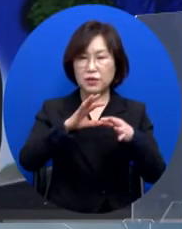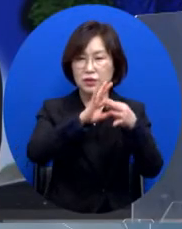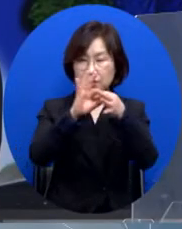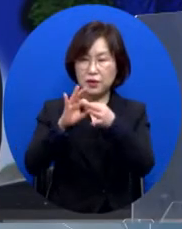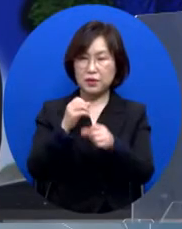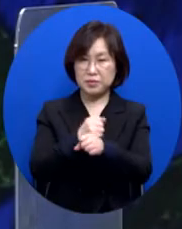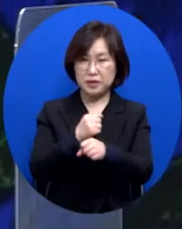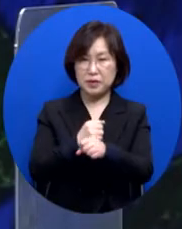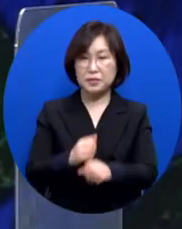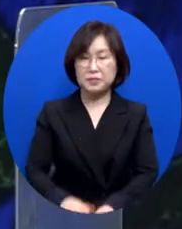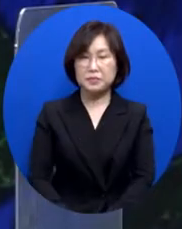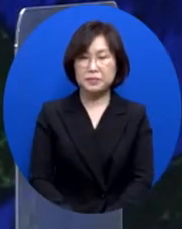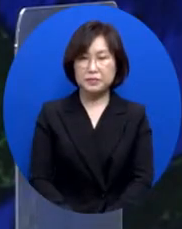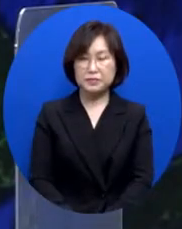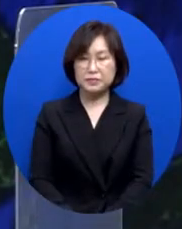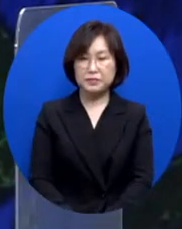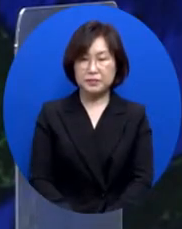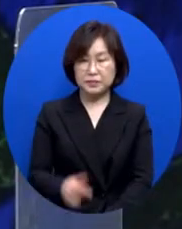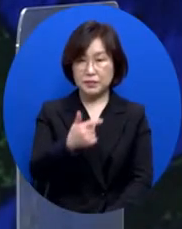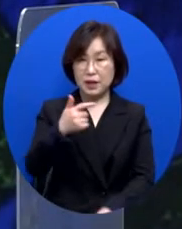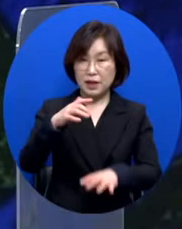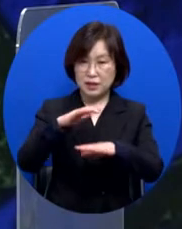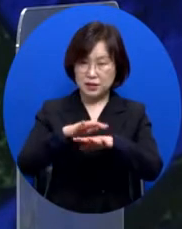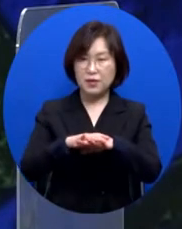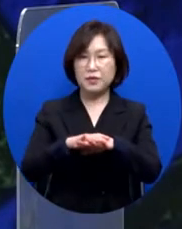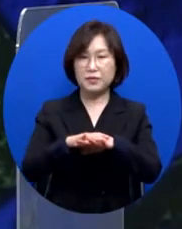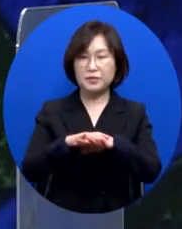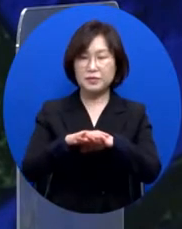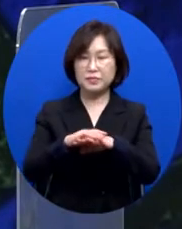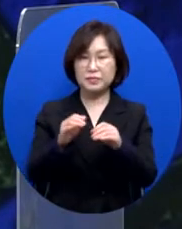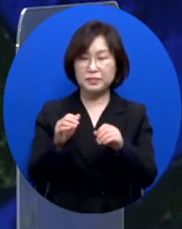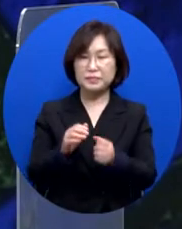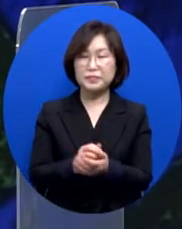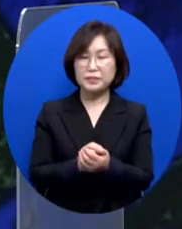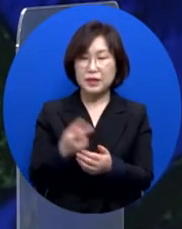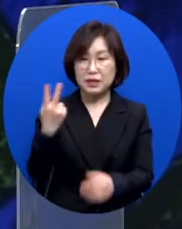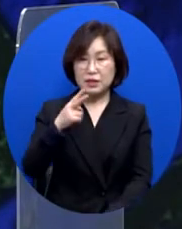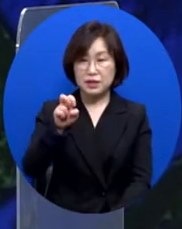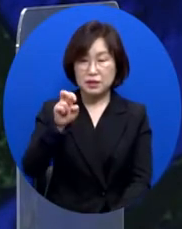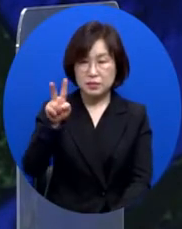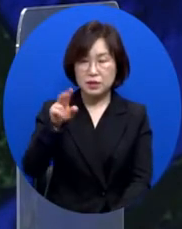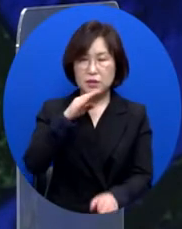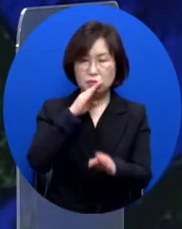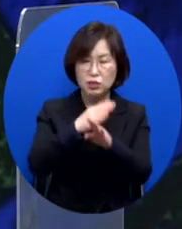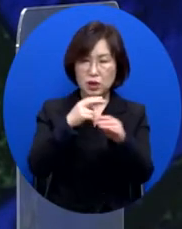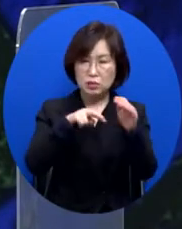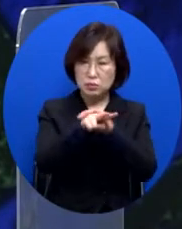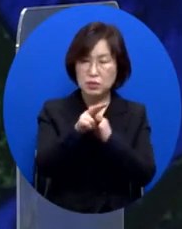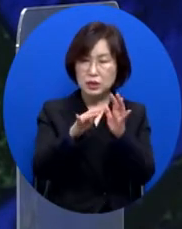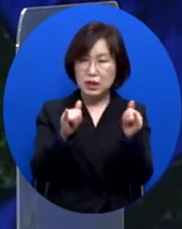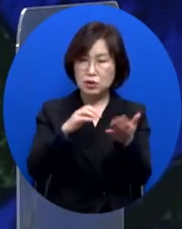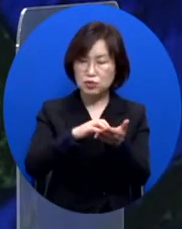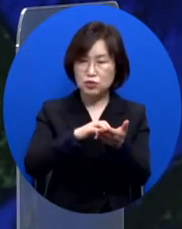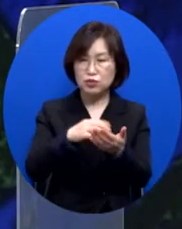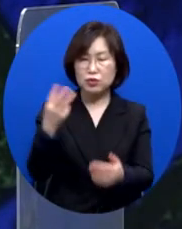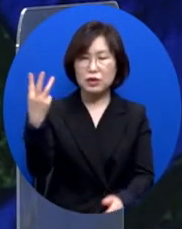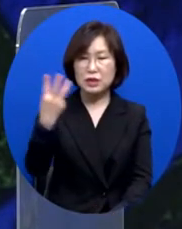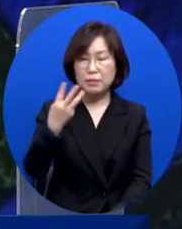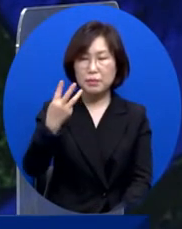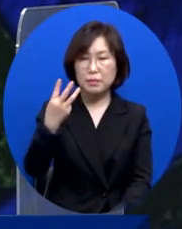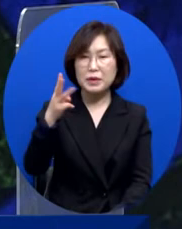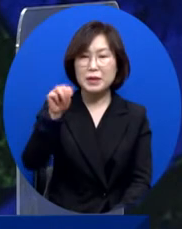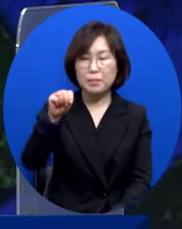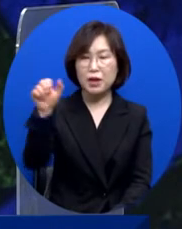연결합니다. CTS 대전 스튜디오입니다. 2022년 현재 탈북민 수는 3만 5천 명이